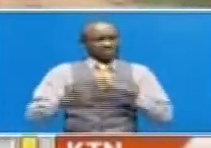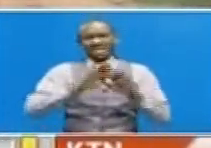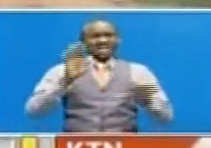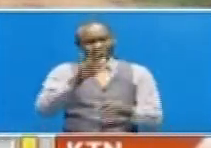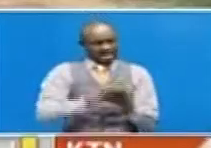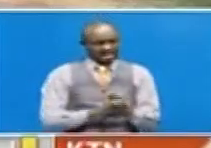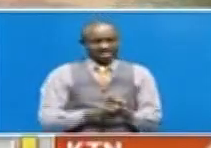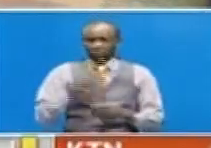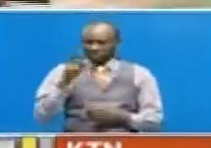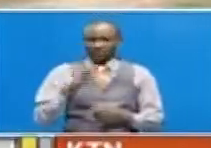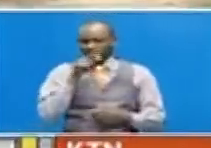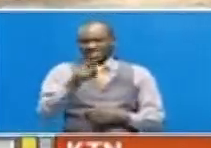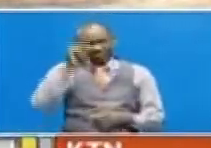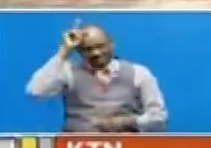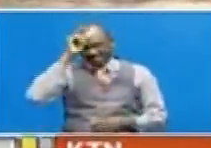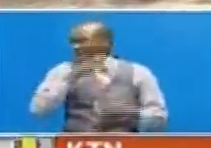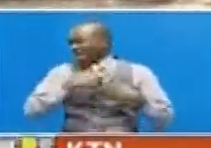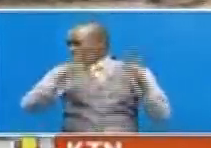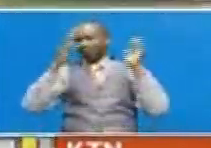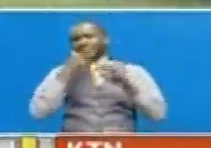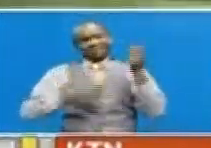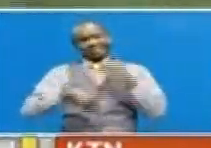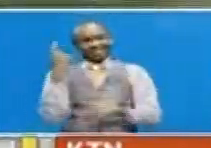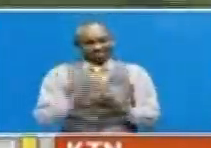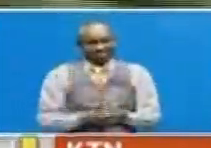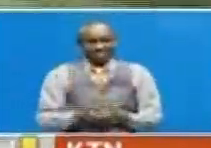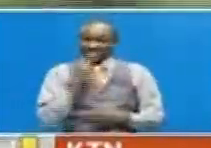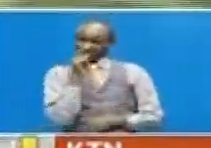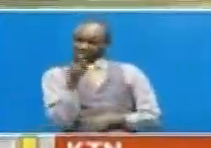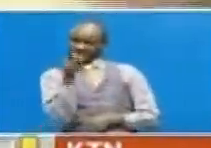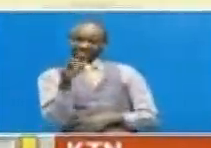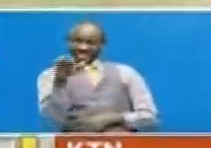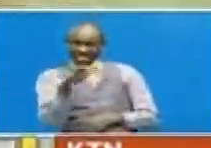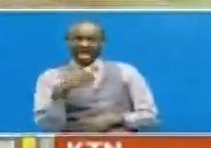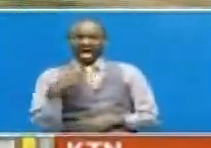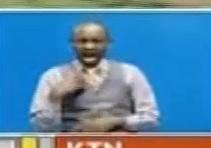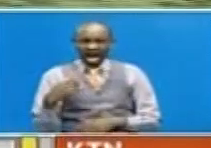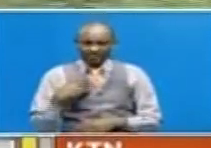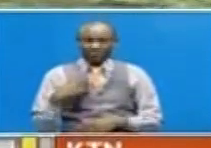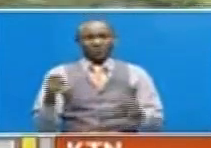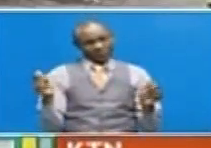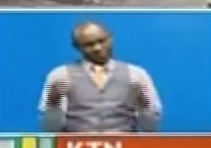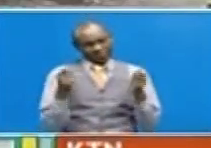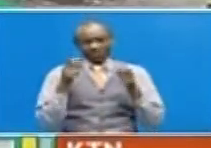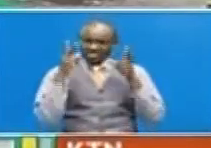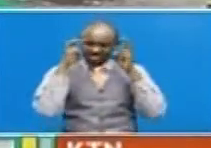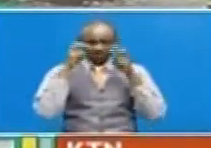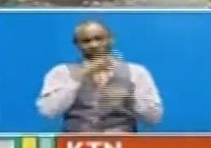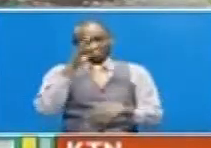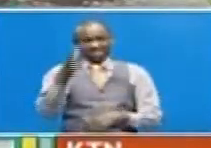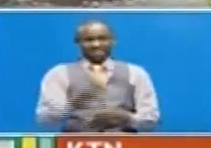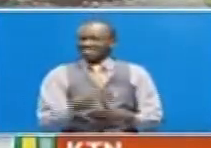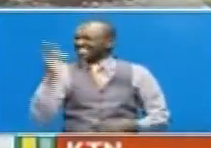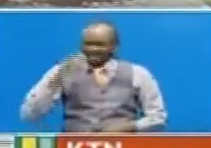yao ili kuondoka kijijini humo. Kijiji ambacho wanadai kuwa kimekumbwa na jinamizi. Sijaiona